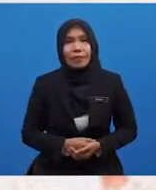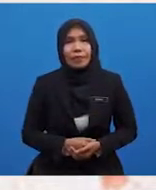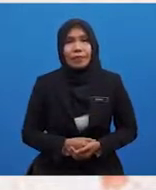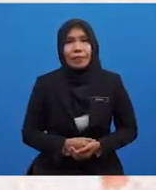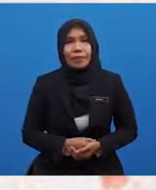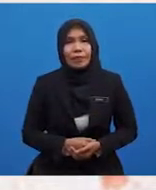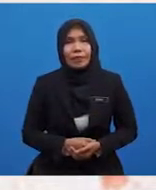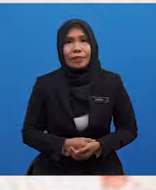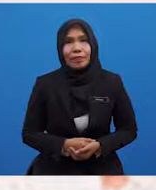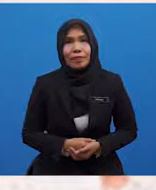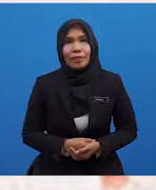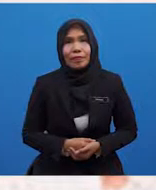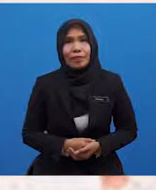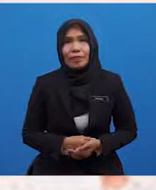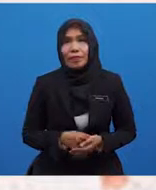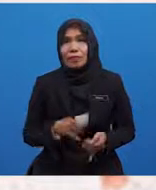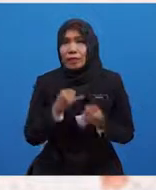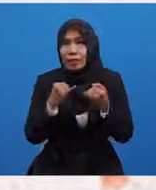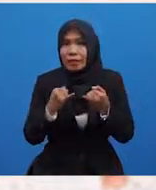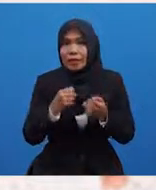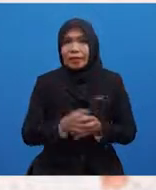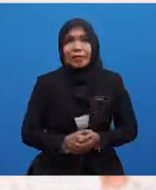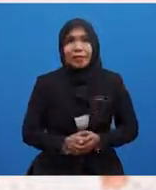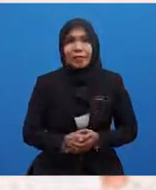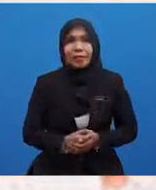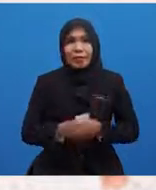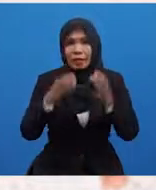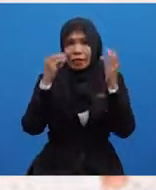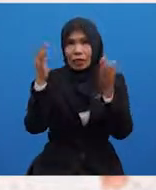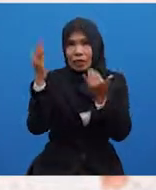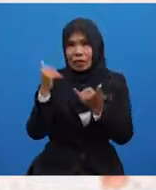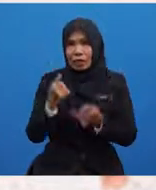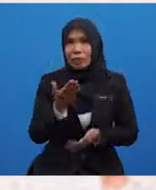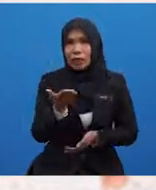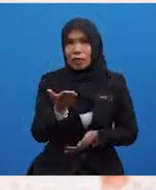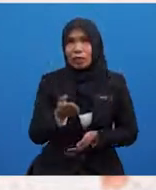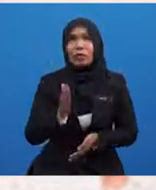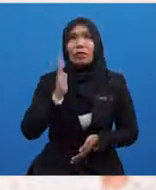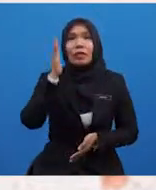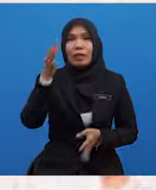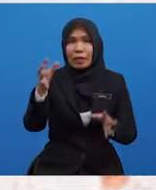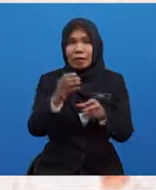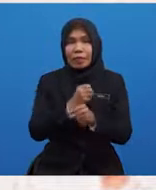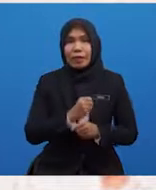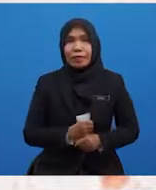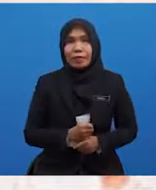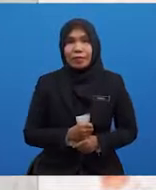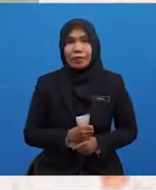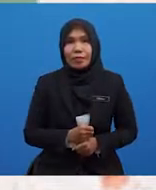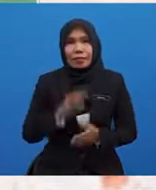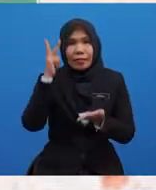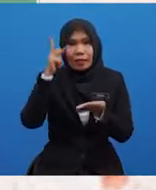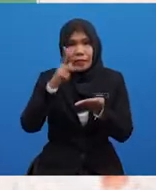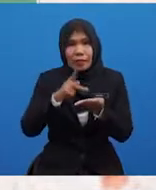Oleh itu, pada akhir rancangan ini nanti, cikgu harap kamu akan dapat